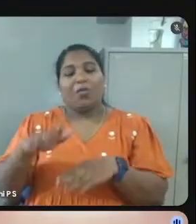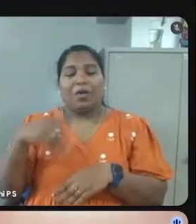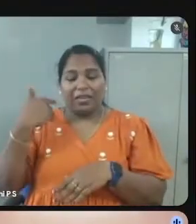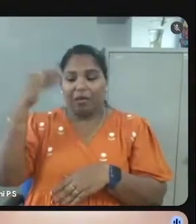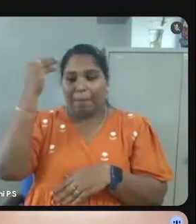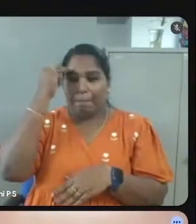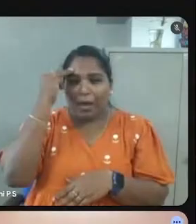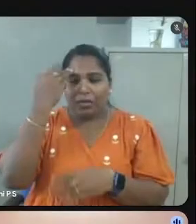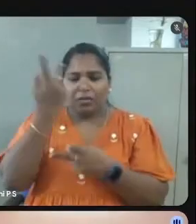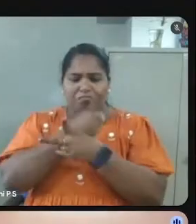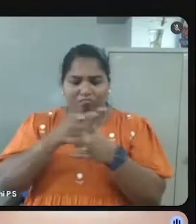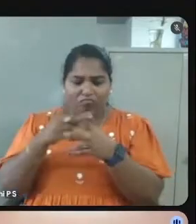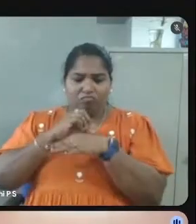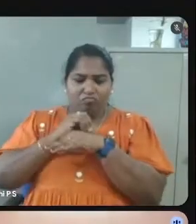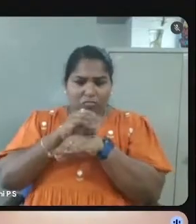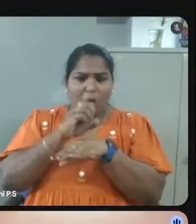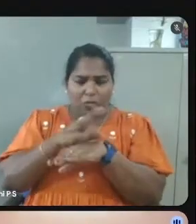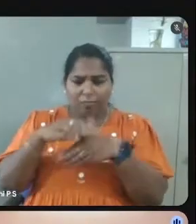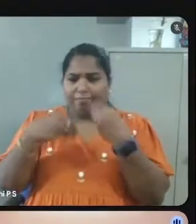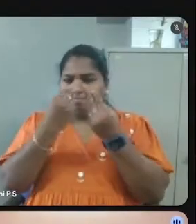മാനസികമായിട്ടുള്ള കൗൺസിലിങ്ങും ഒരു